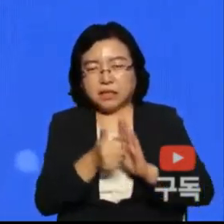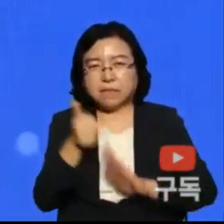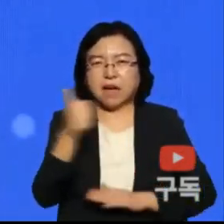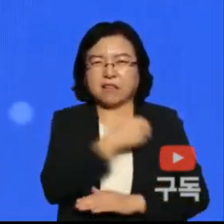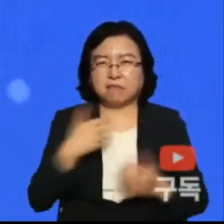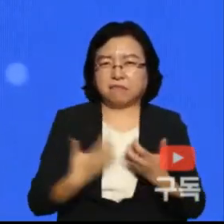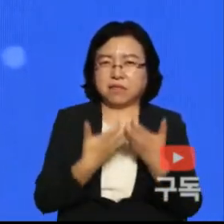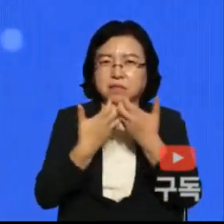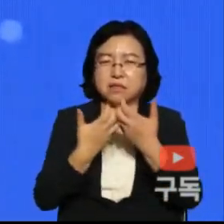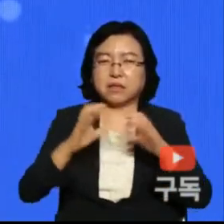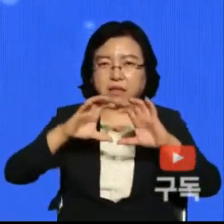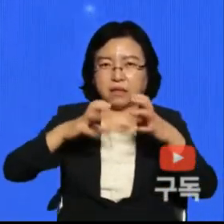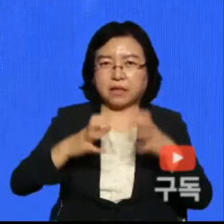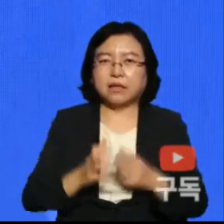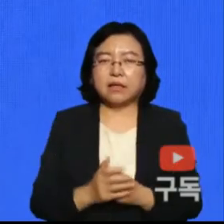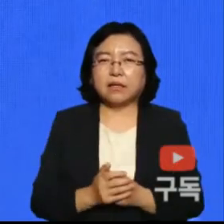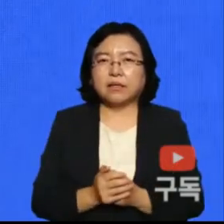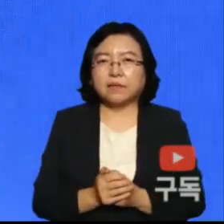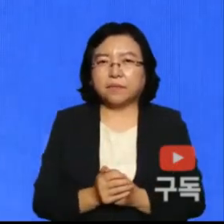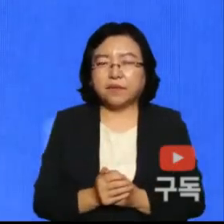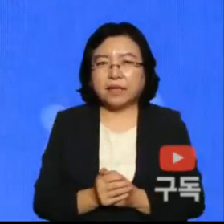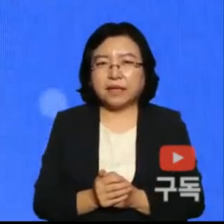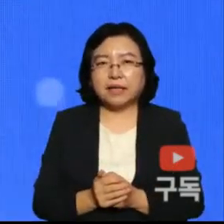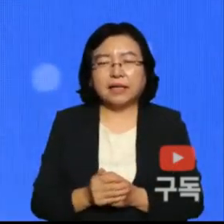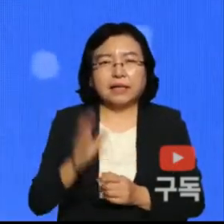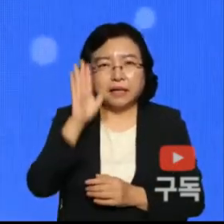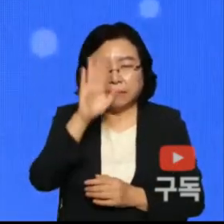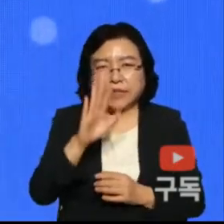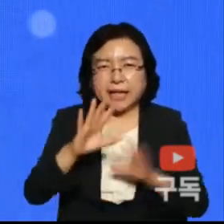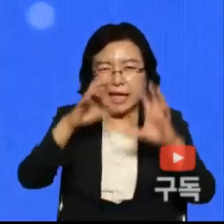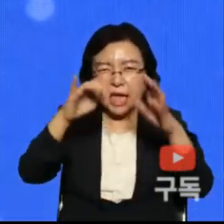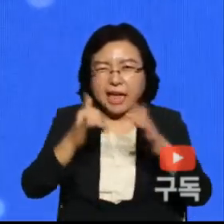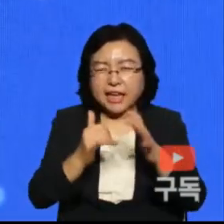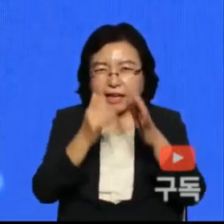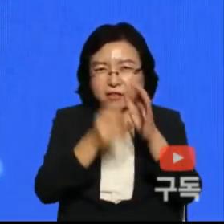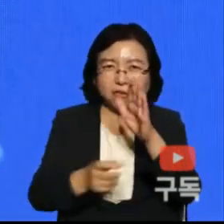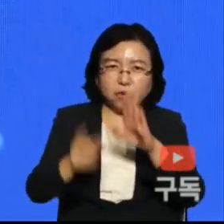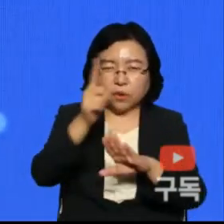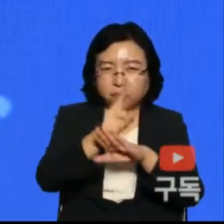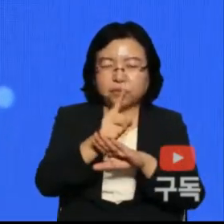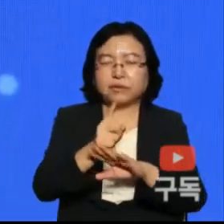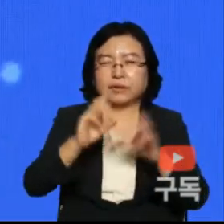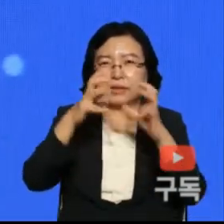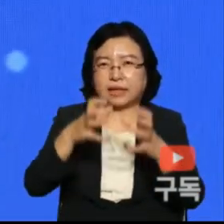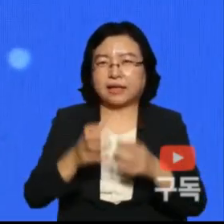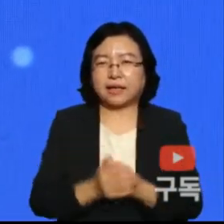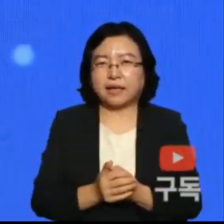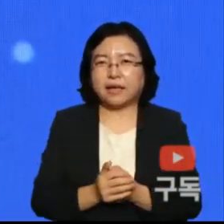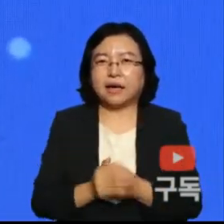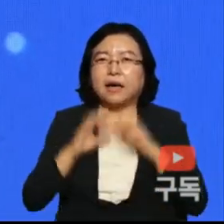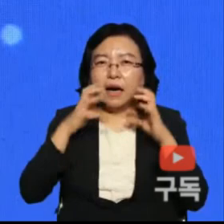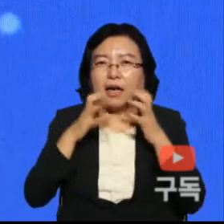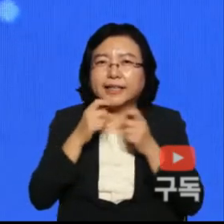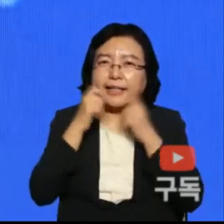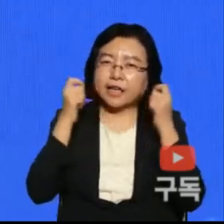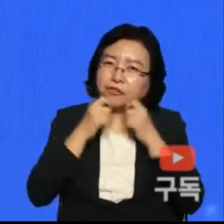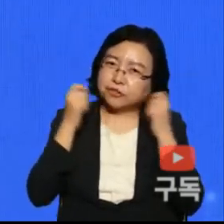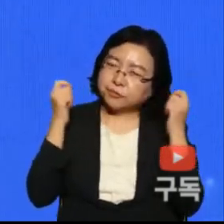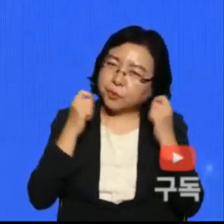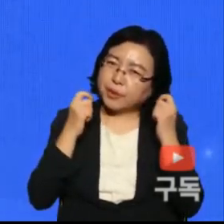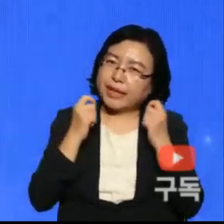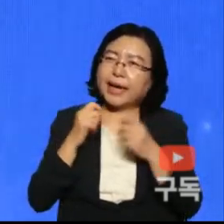나라 3 계속해 오뚝 썩 나라 어린이의 옷으로 소리가